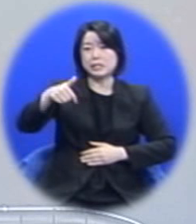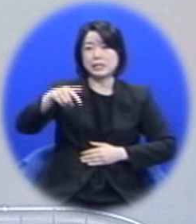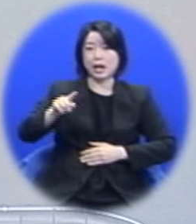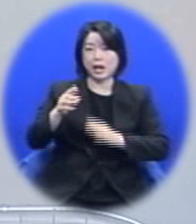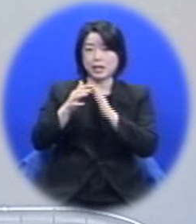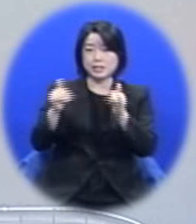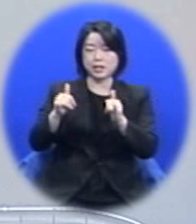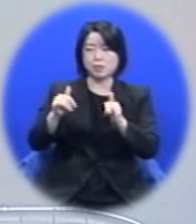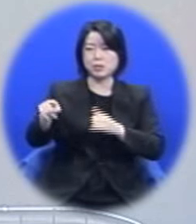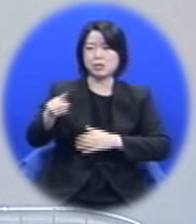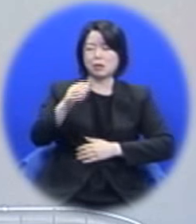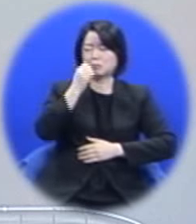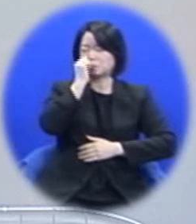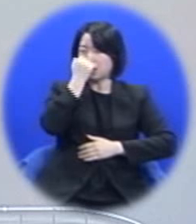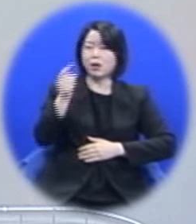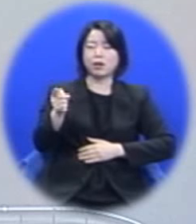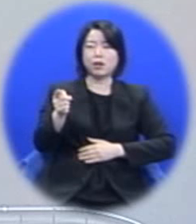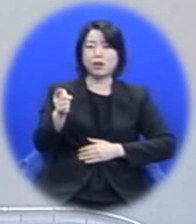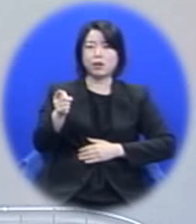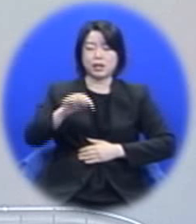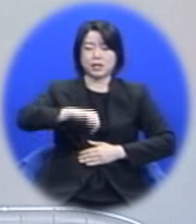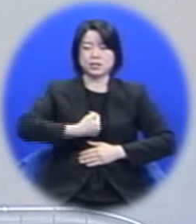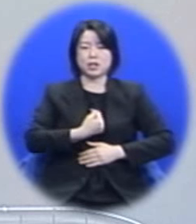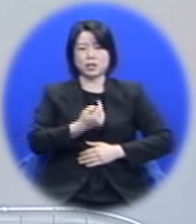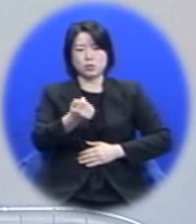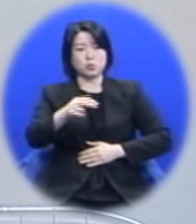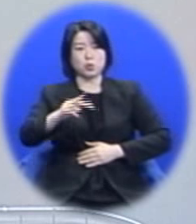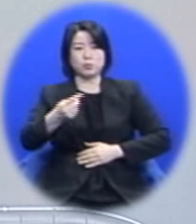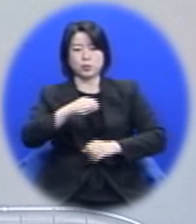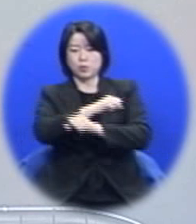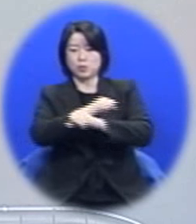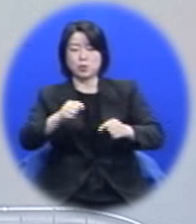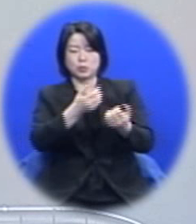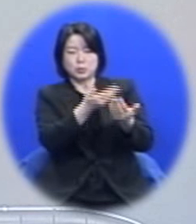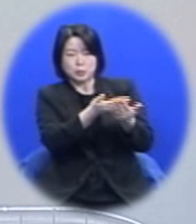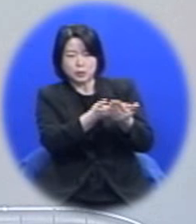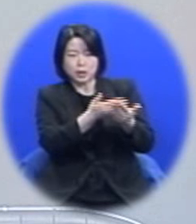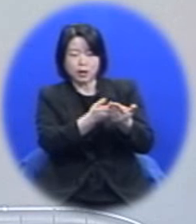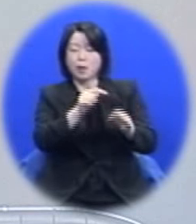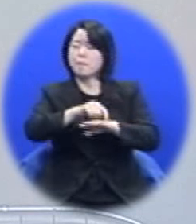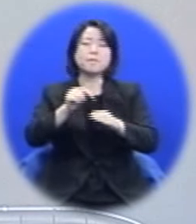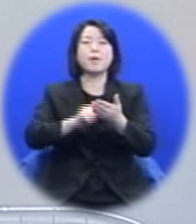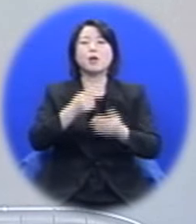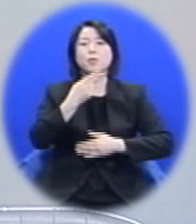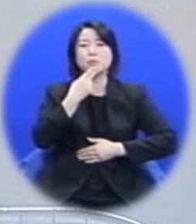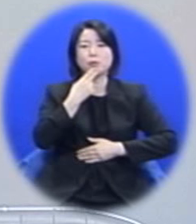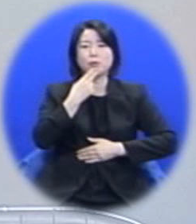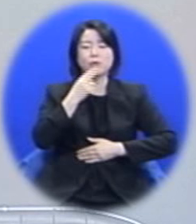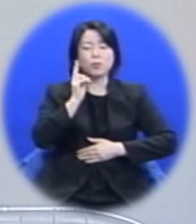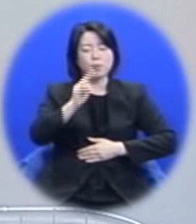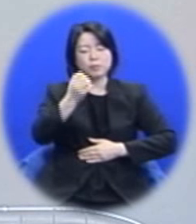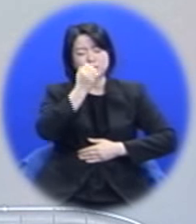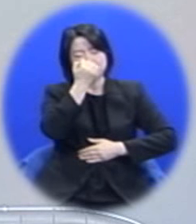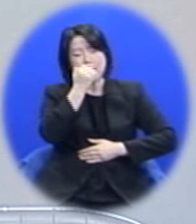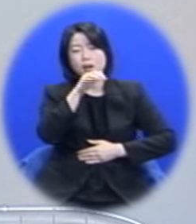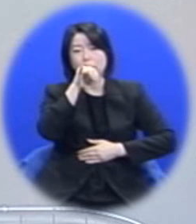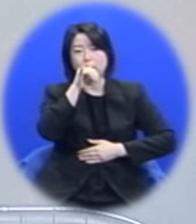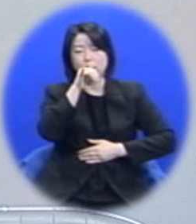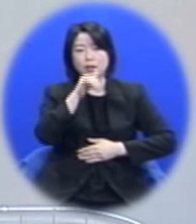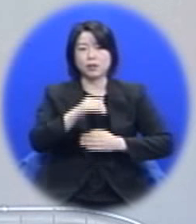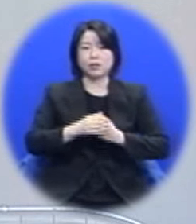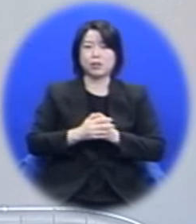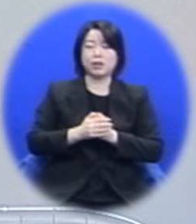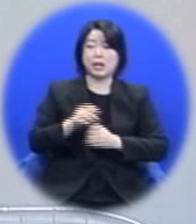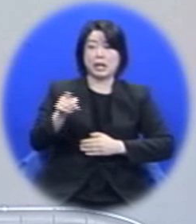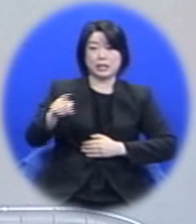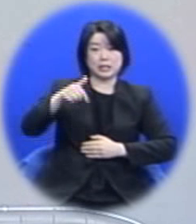안하무인입니다. 자기는 조금도 용서를 빌 마음이 없다. 너무나 뻔뻔하게 나오는 겁니다.